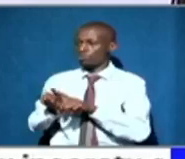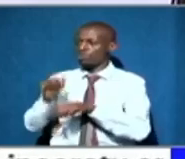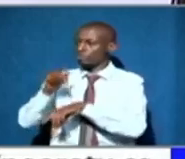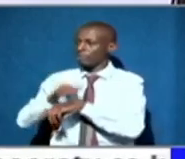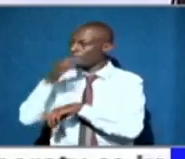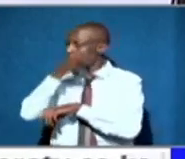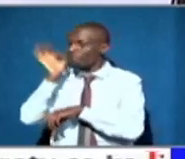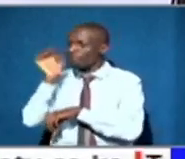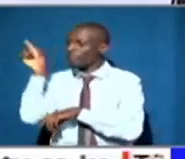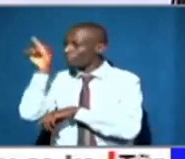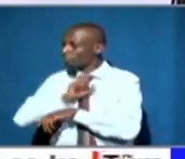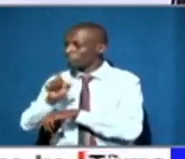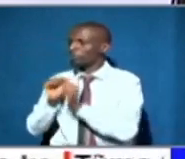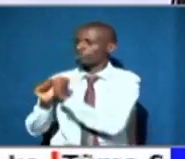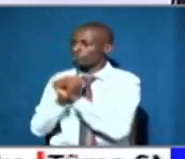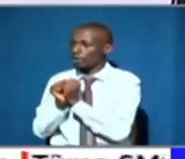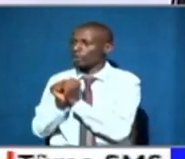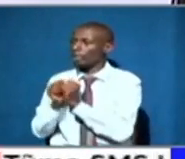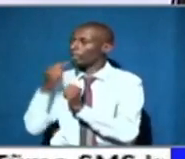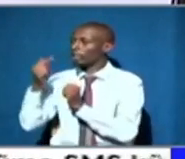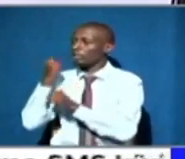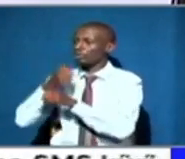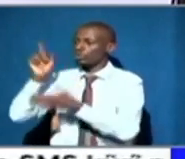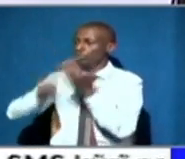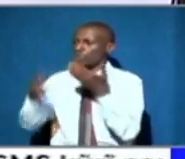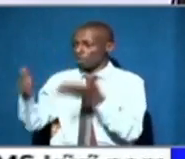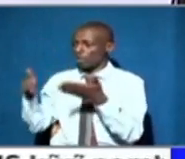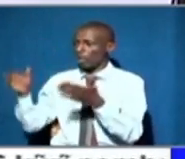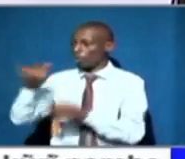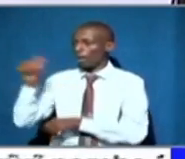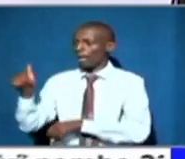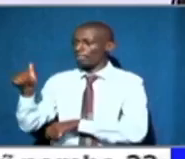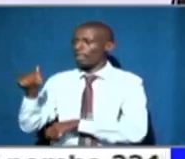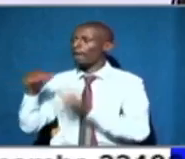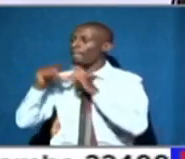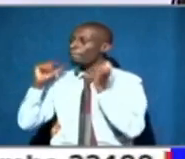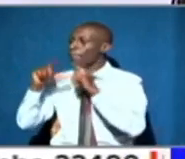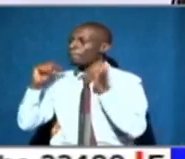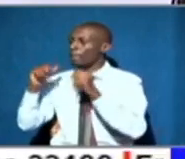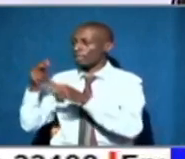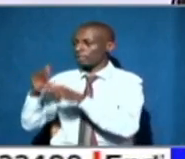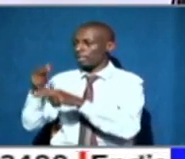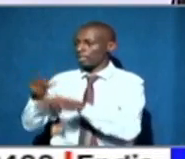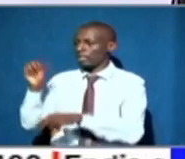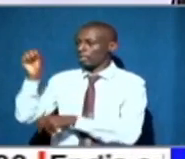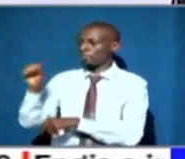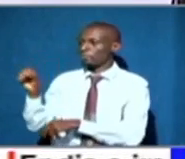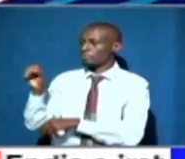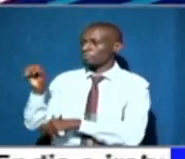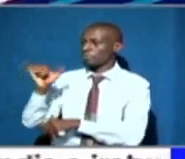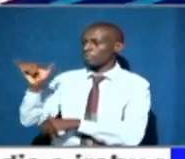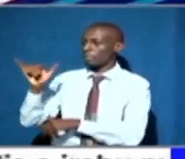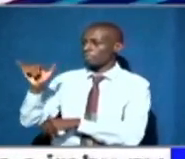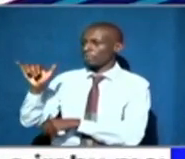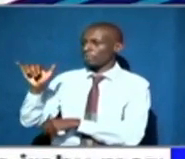ni gutwira uri amureka gwa kaida gaka nyingi twina Reverend Dr. Sammy Samuel gatho nyingi muno thank you muno na karibu sana jaba ya